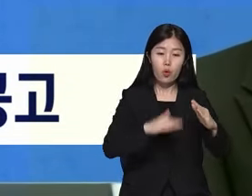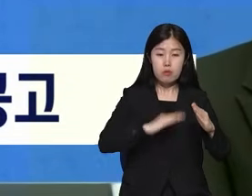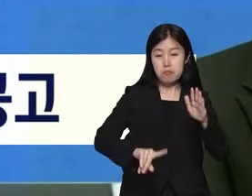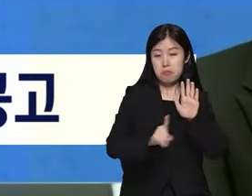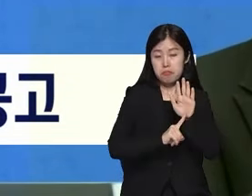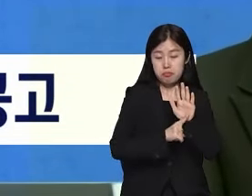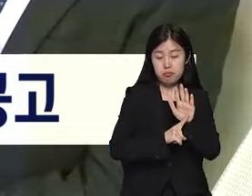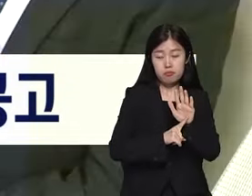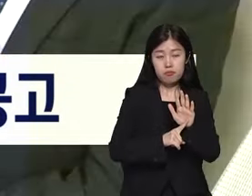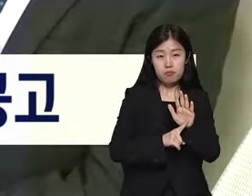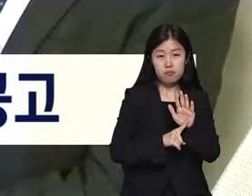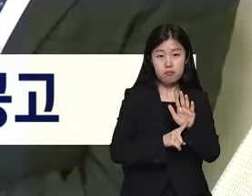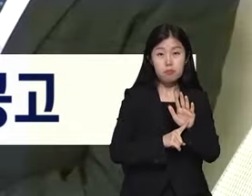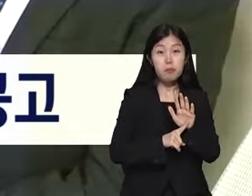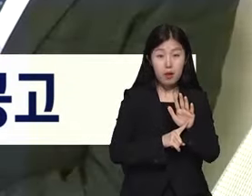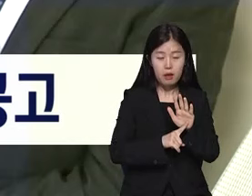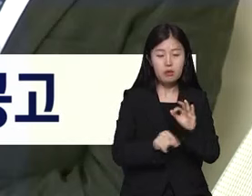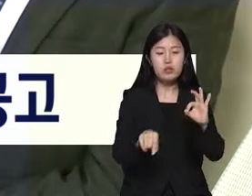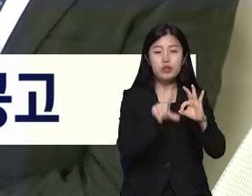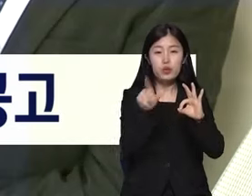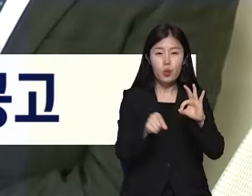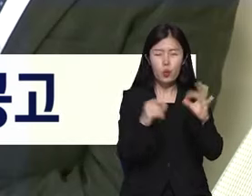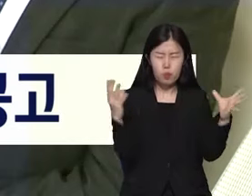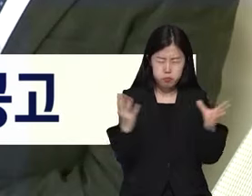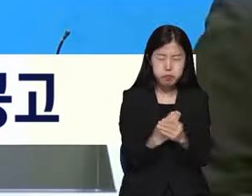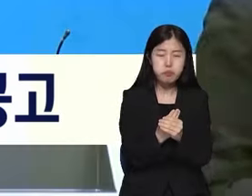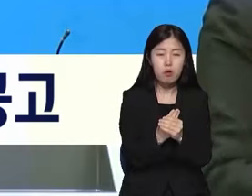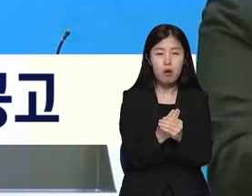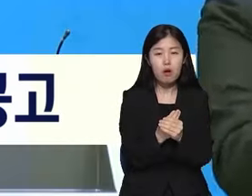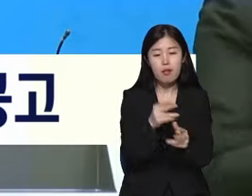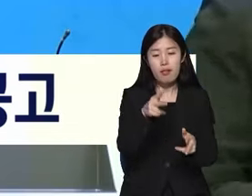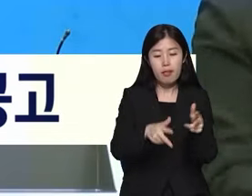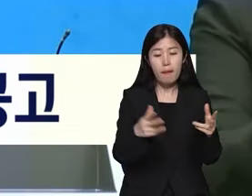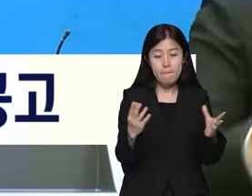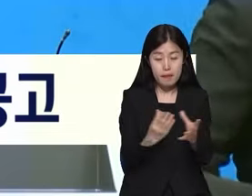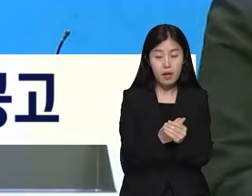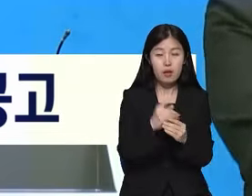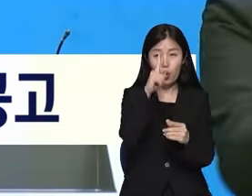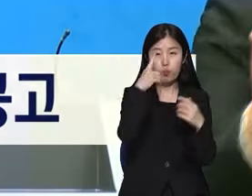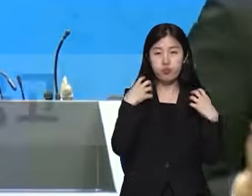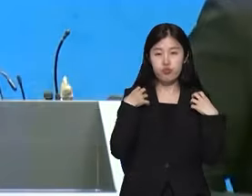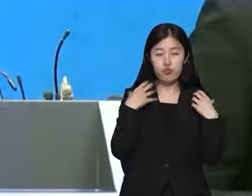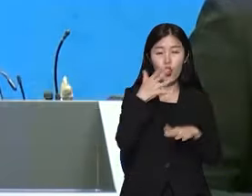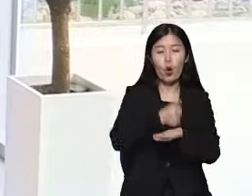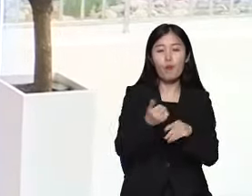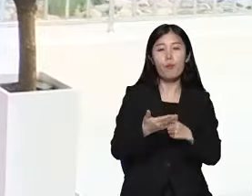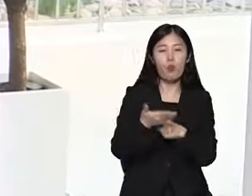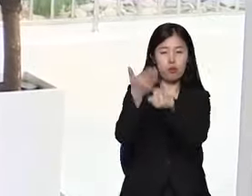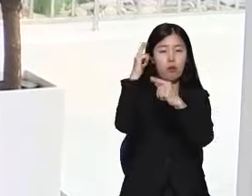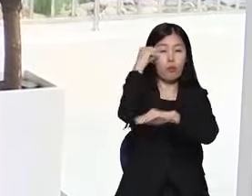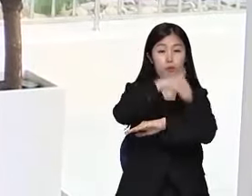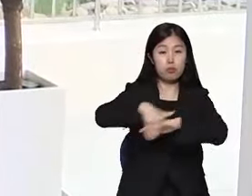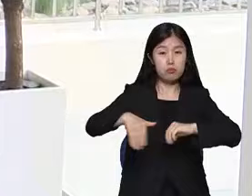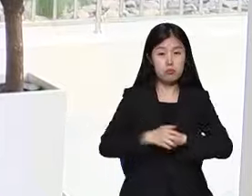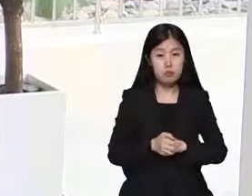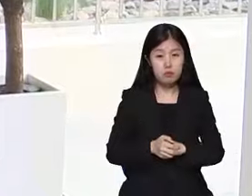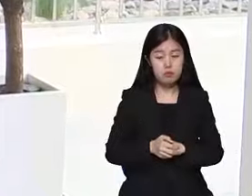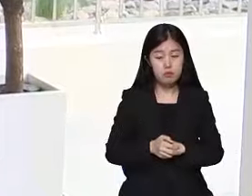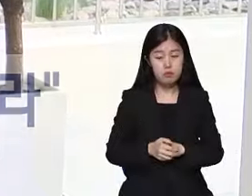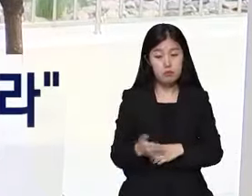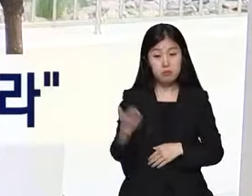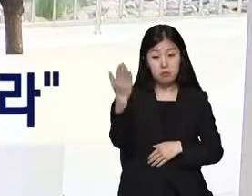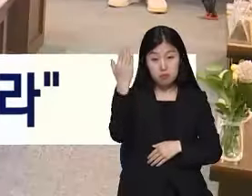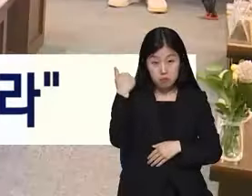공고하고 10월쯤 용역을 마무리한 뒤 결과를 정부에 보고한다는 방침입니다. 과거 용역이 서부권에